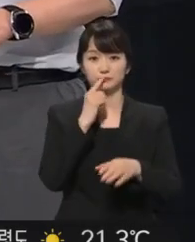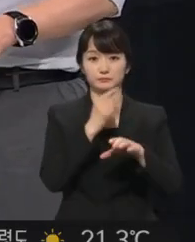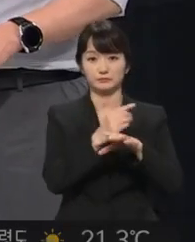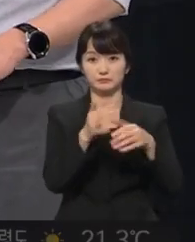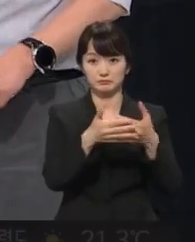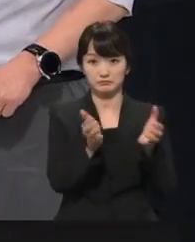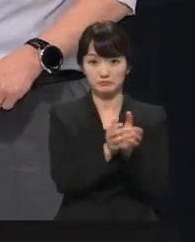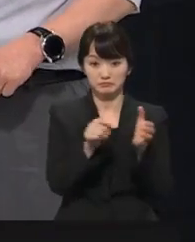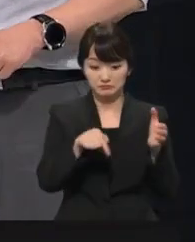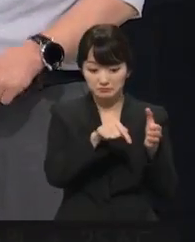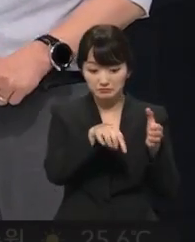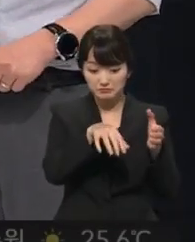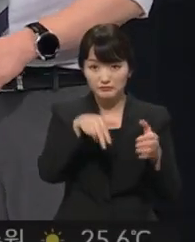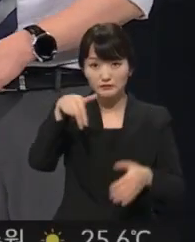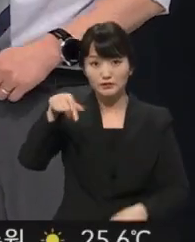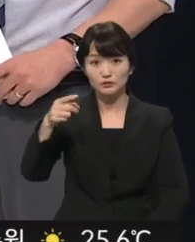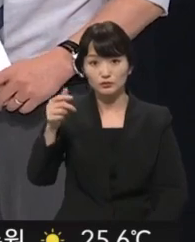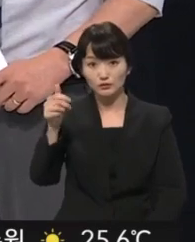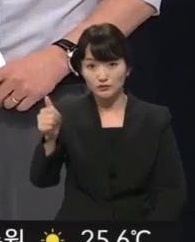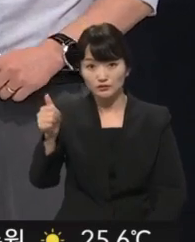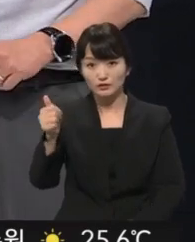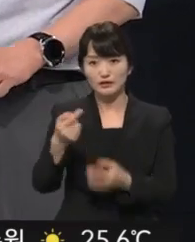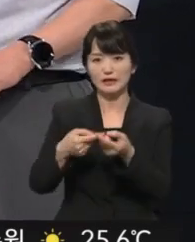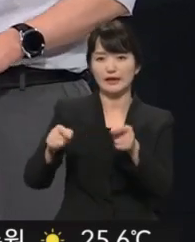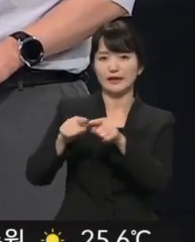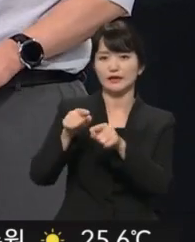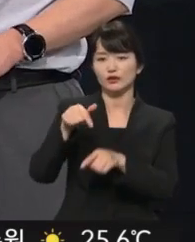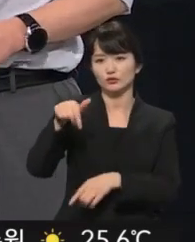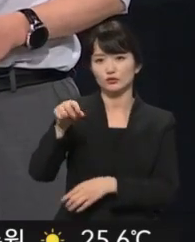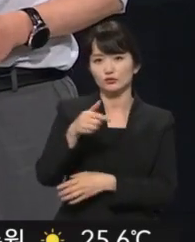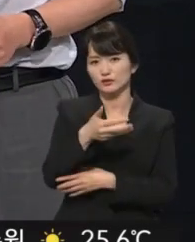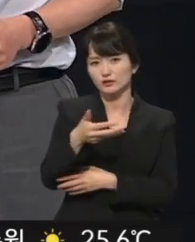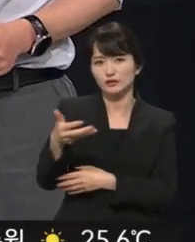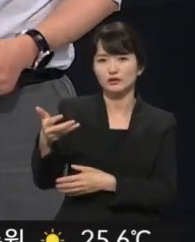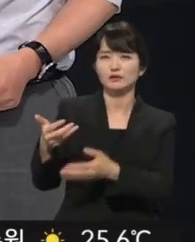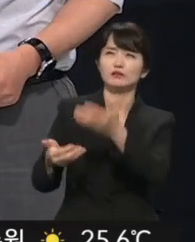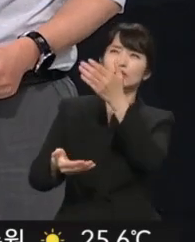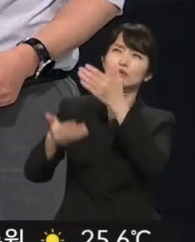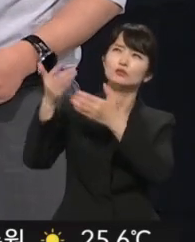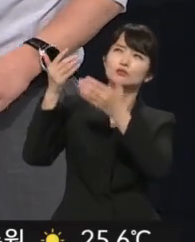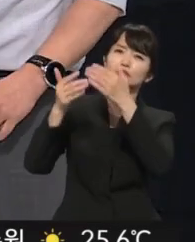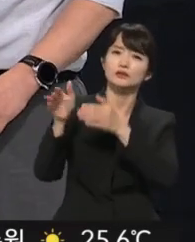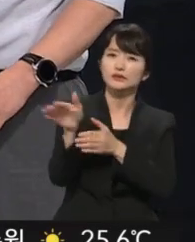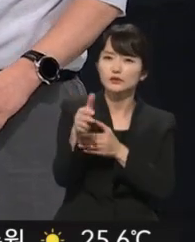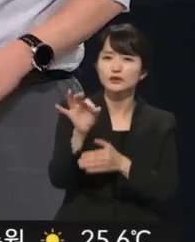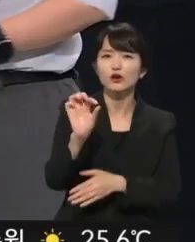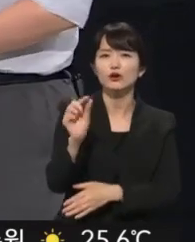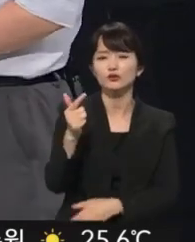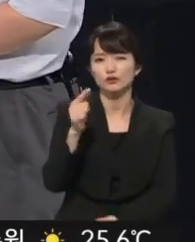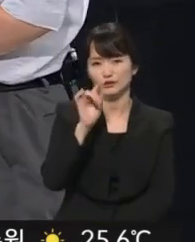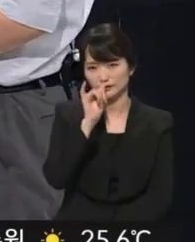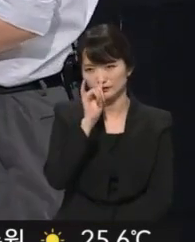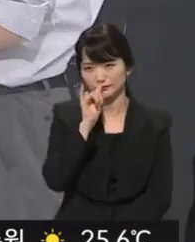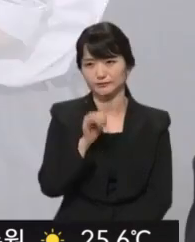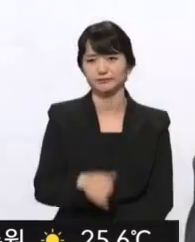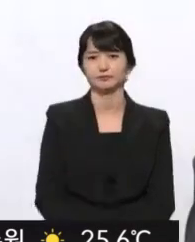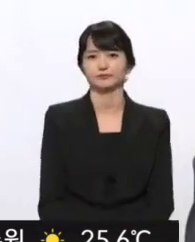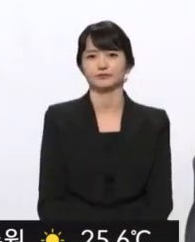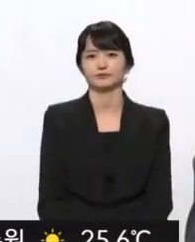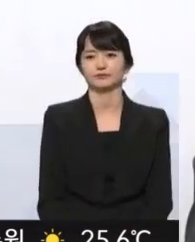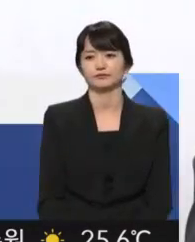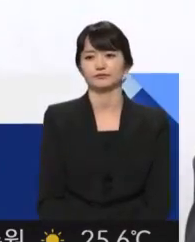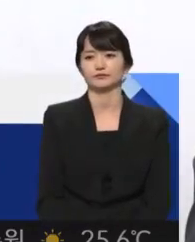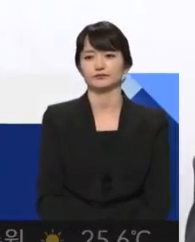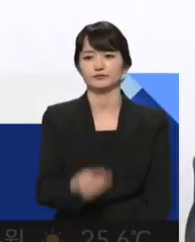민주당 안에도 조 전 장관과 함께 조국의 강을 거슬러 오르는 연어들이 있습니다.